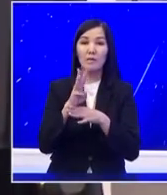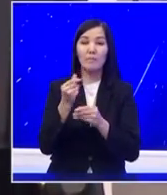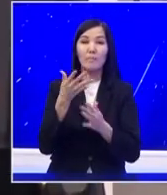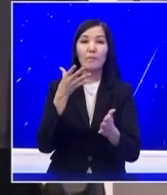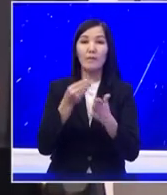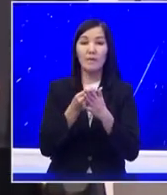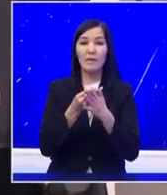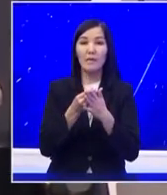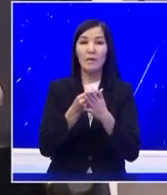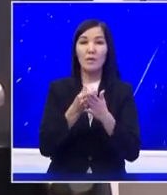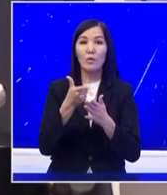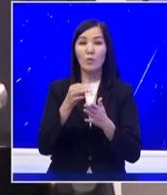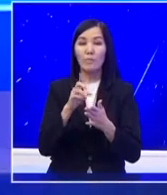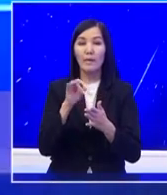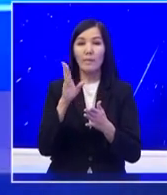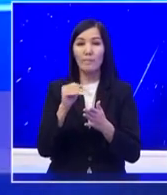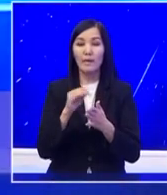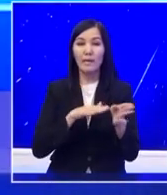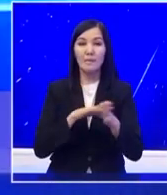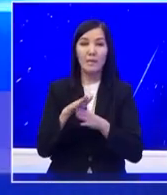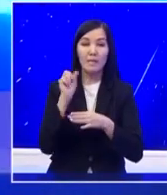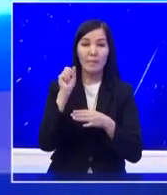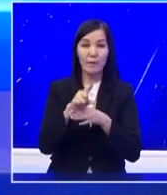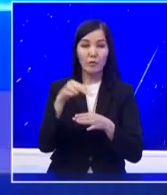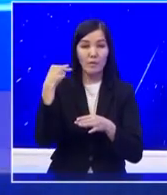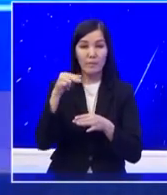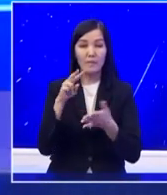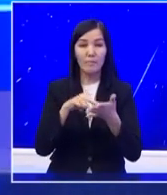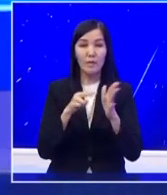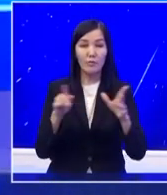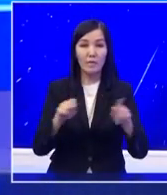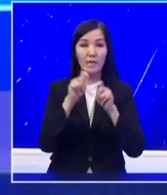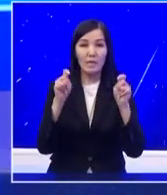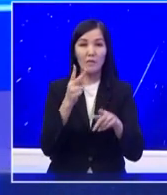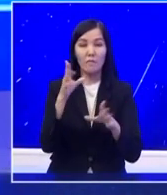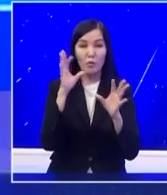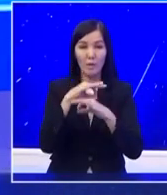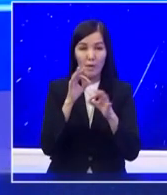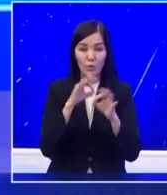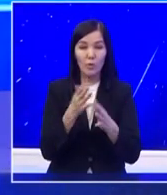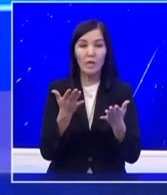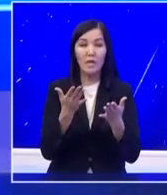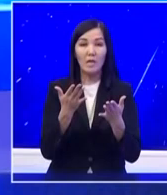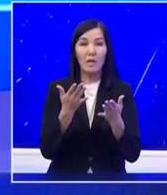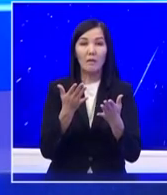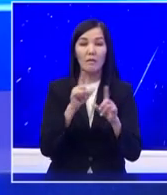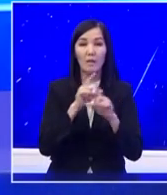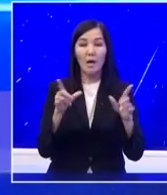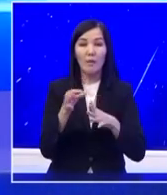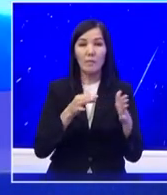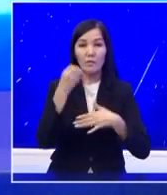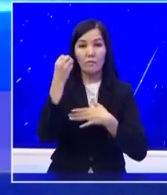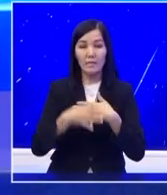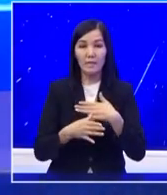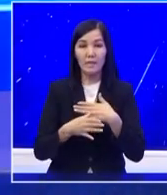и в рамках ГБМП. Также во исполнение поручения президента планируется открытие еще двух лабораторий на базе областного центра